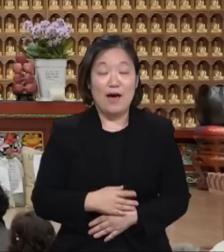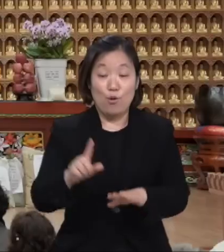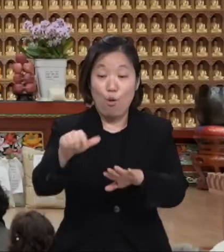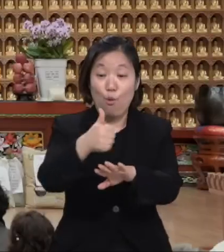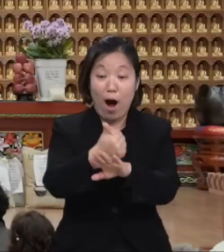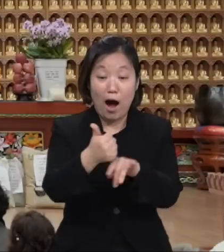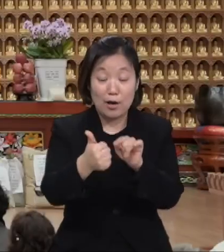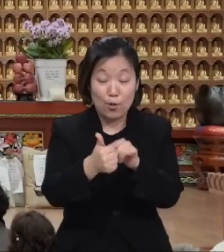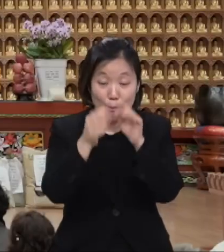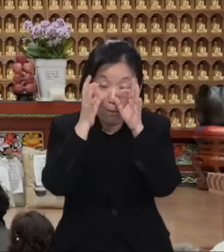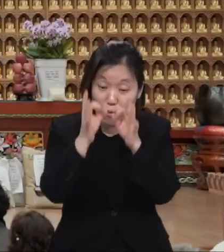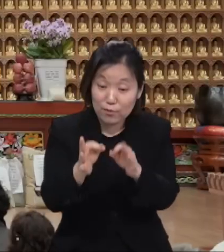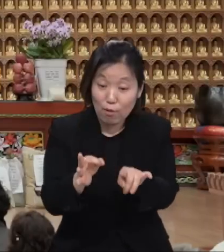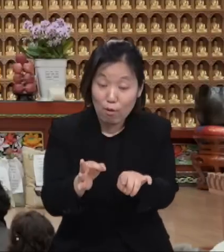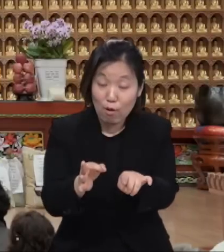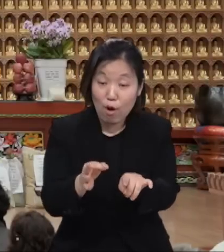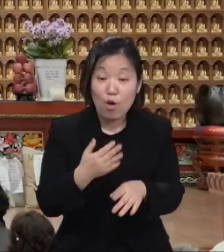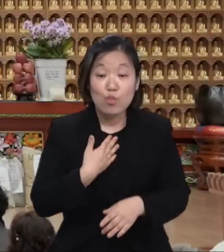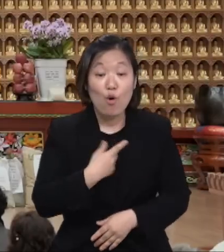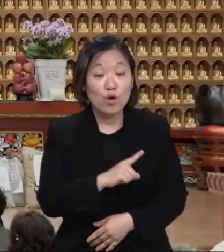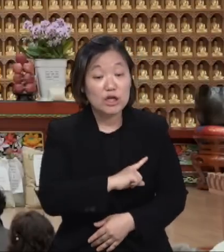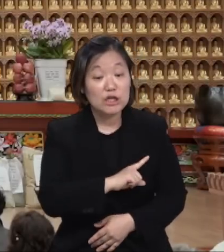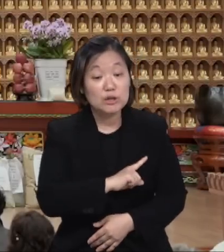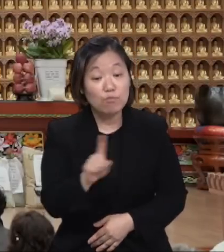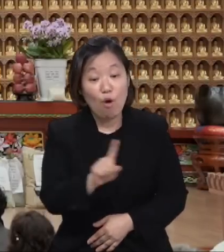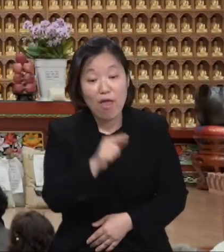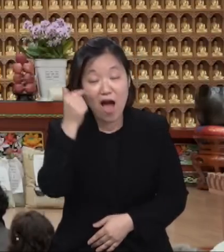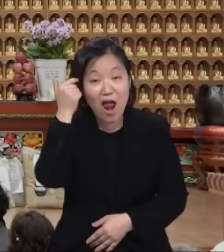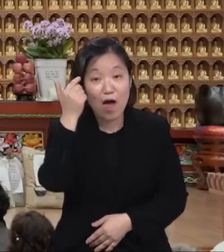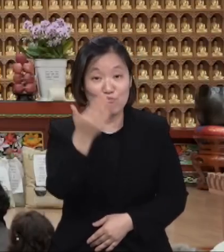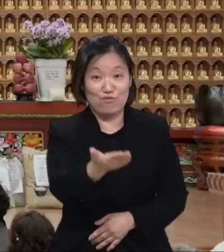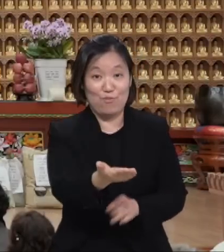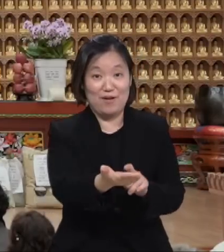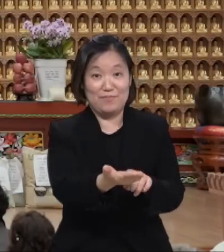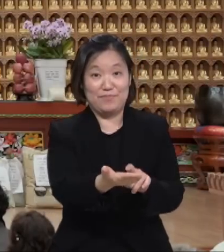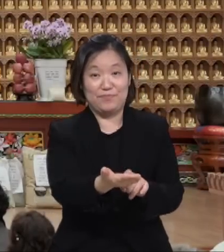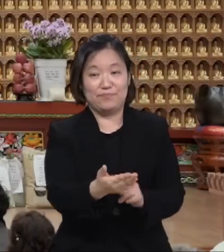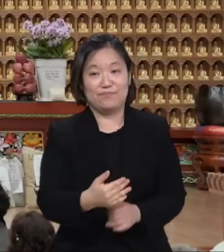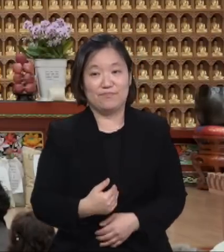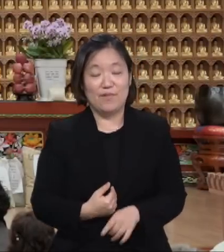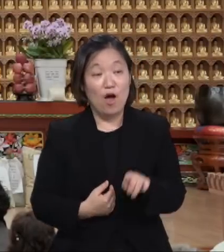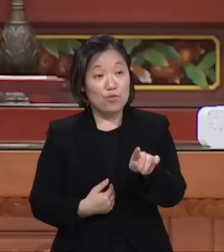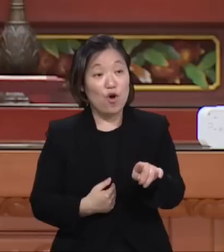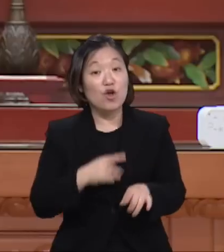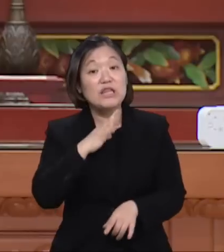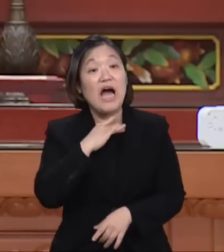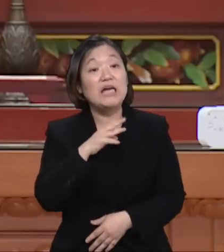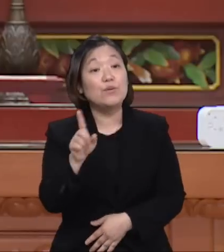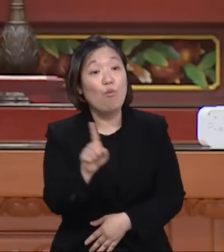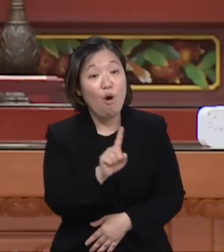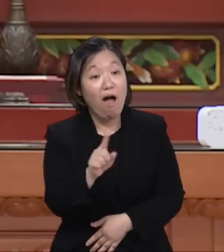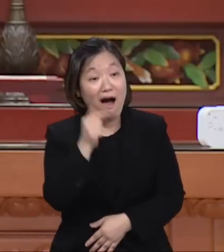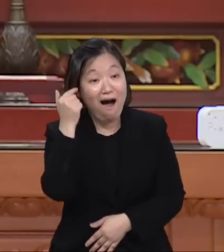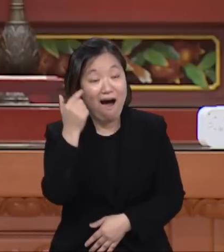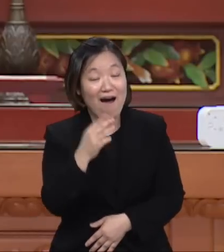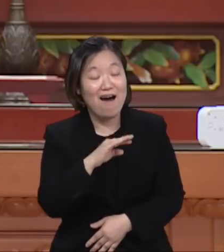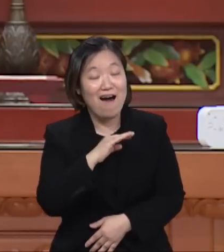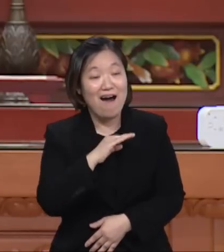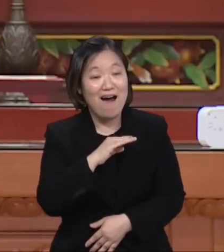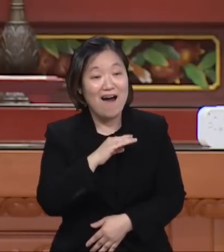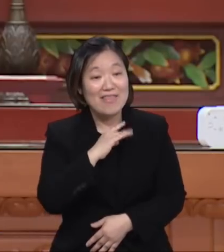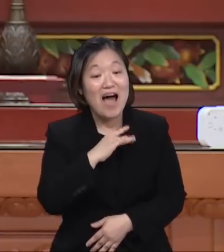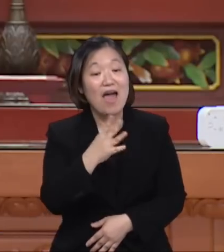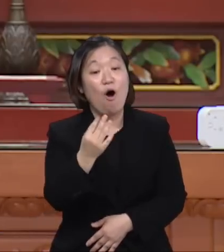그래 너의 이름이 뭐냐 그래 니 나이가 어떻게 되느냐라고